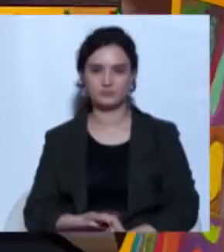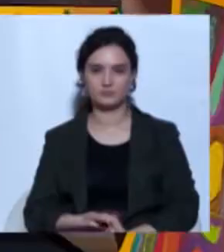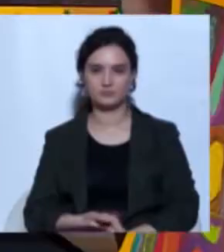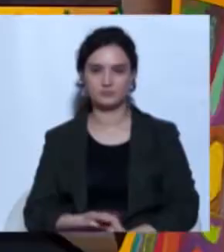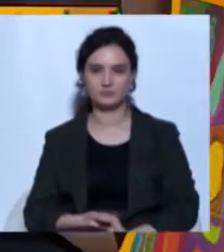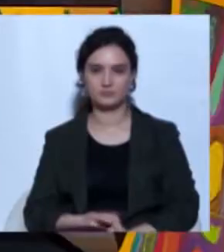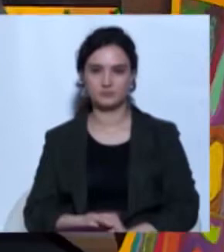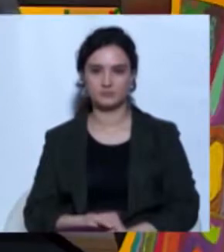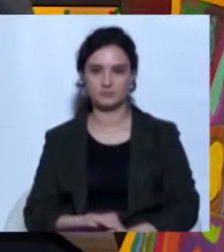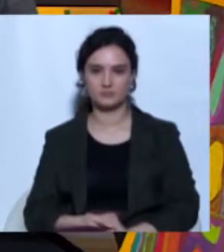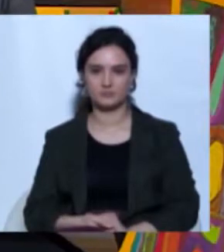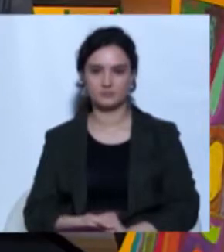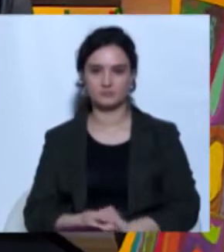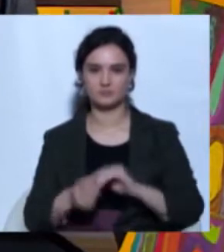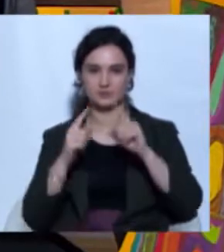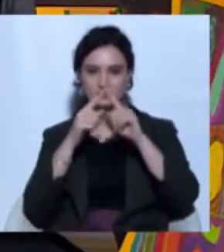სამკუთხედი.